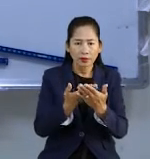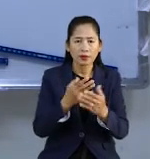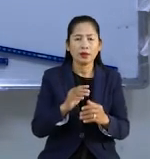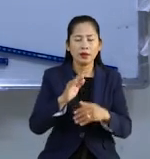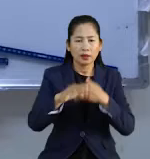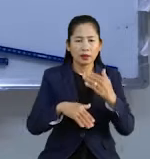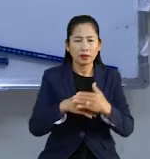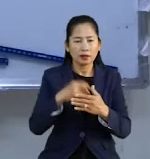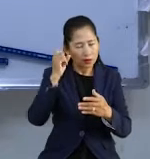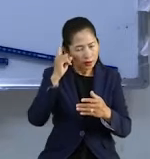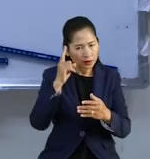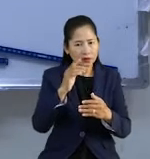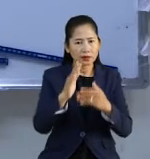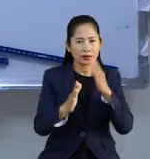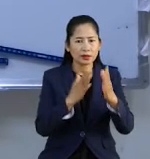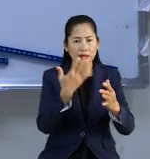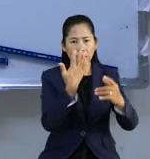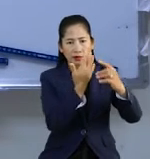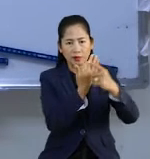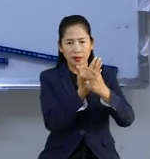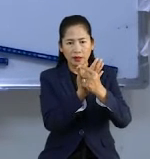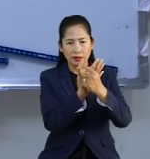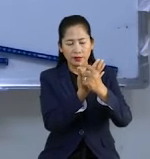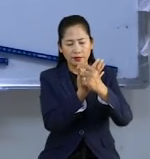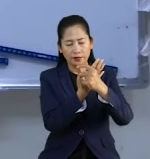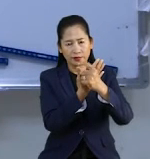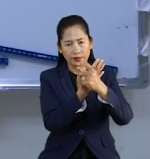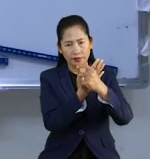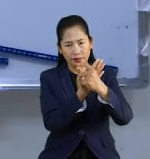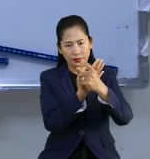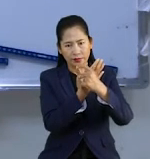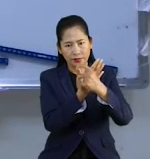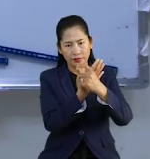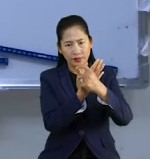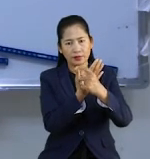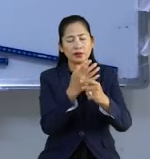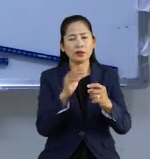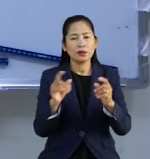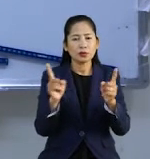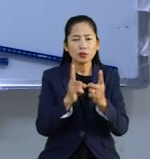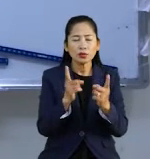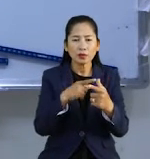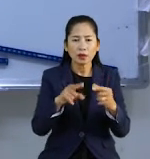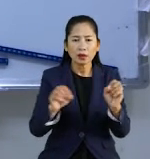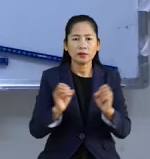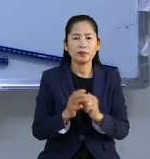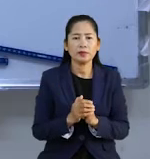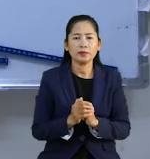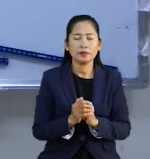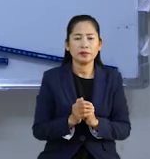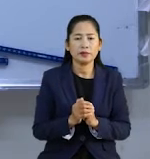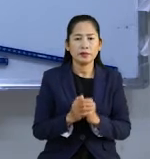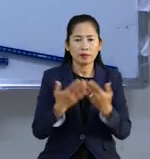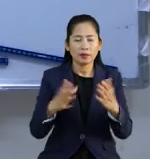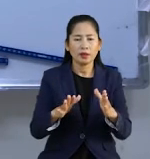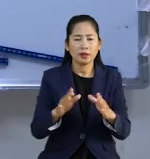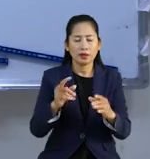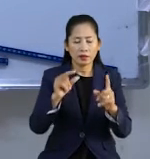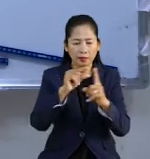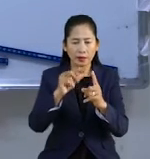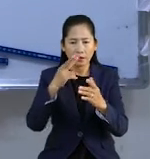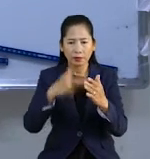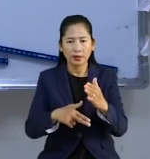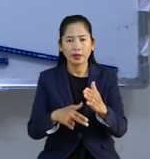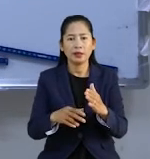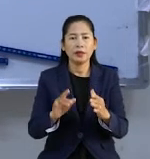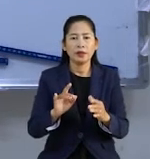ก้นอคเนสควอลเตสัญญาผัดเลือก้นอาคนทบเรียนวิทยากรจูบสัญญาผัดเลือได้หรือเต้หายตาเปียเอาไว้